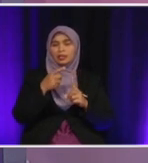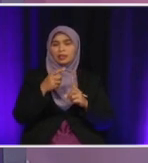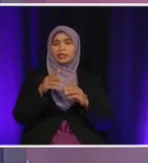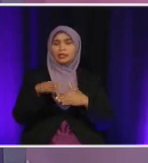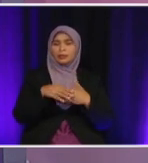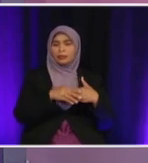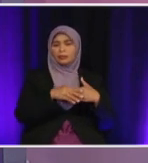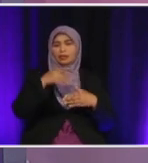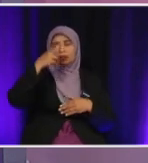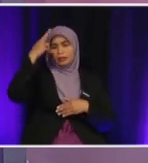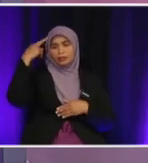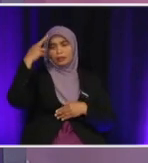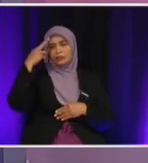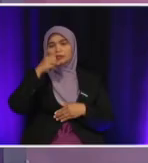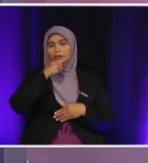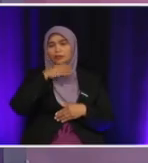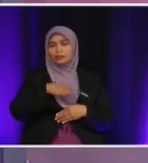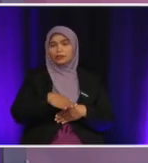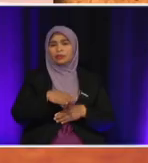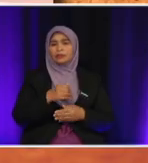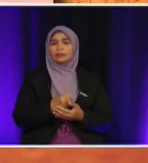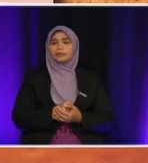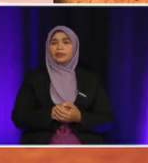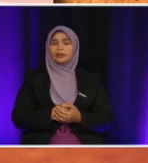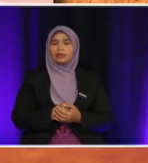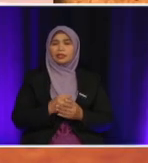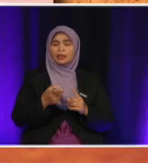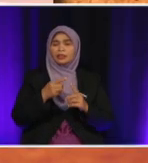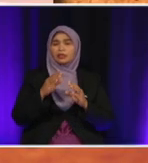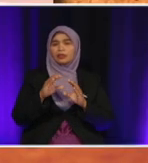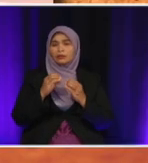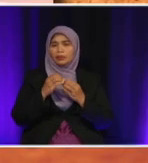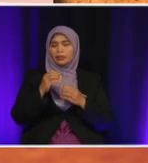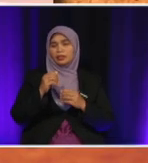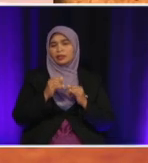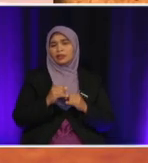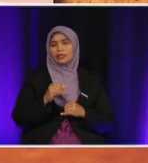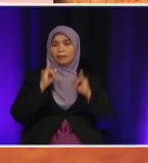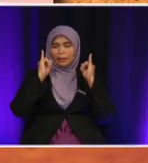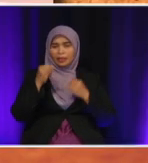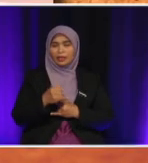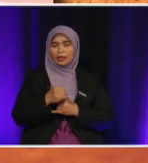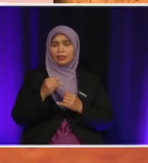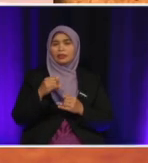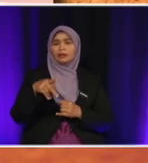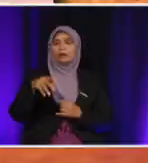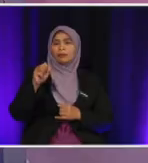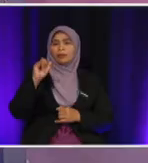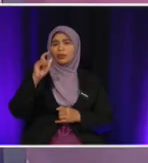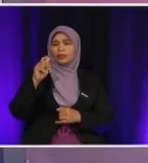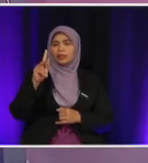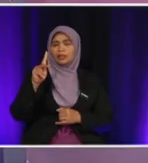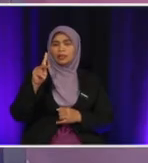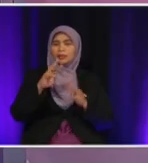dalam empat aspek yaitu ibadah politik ke masyarakat dan juga ketentraman